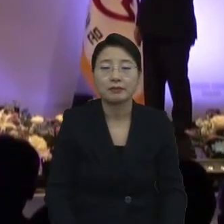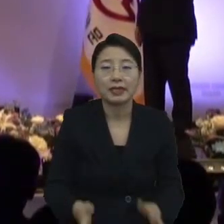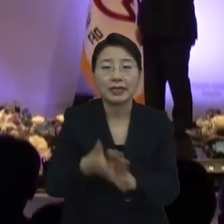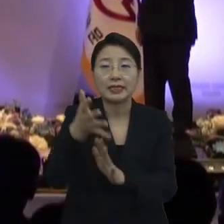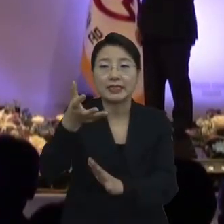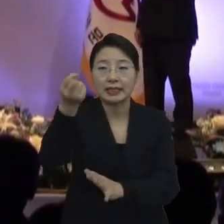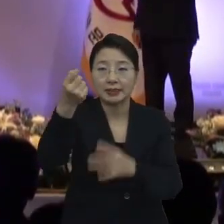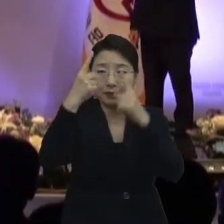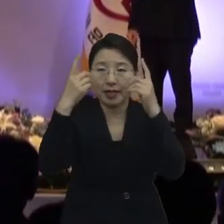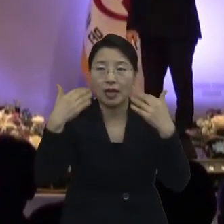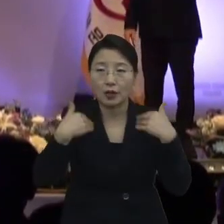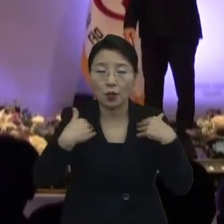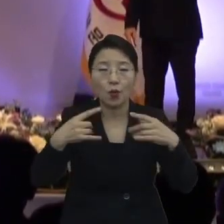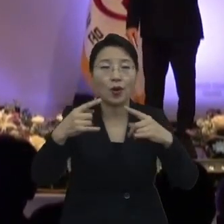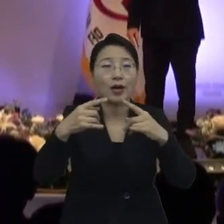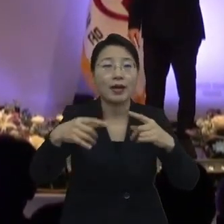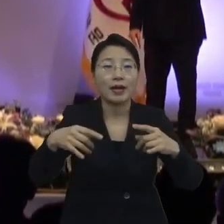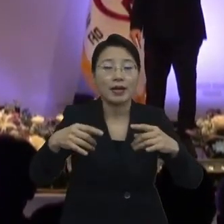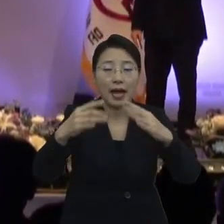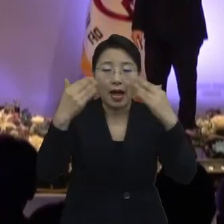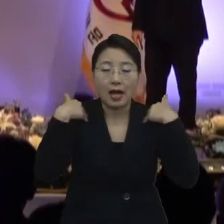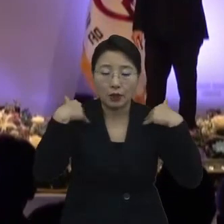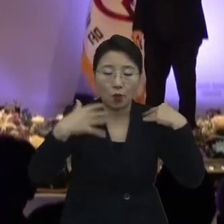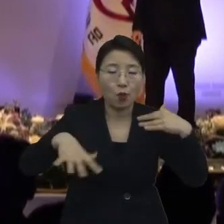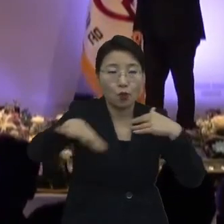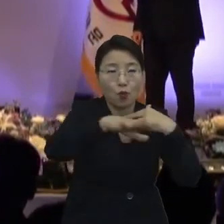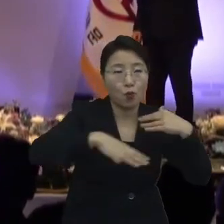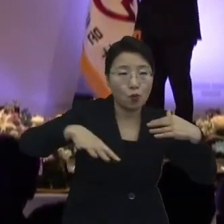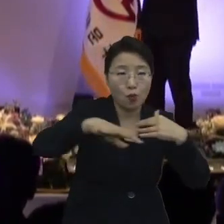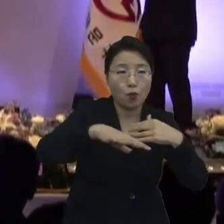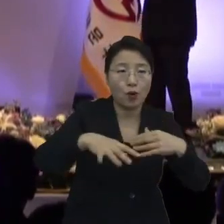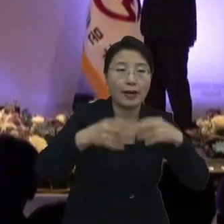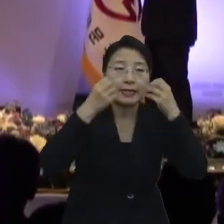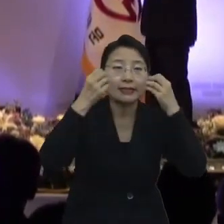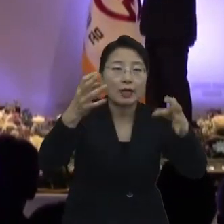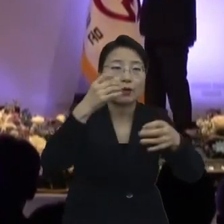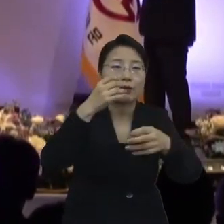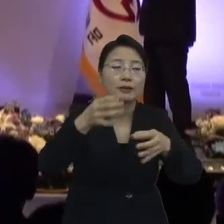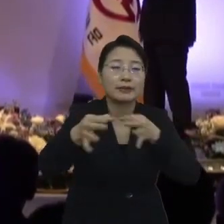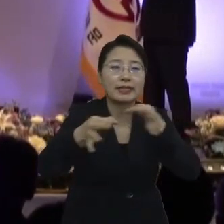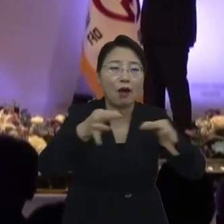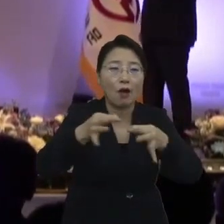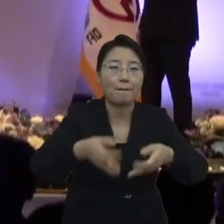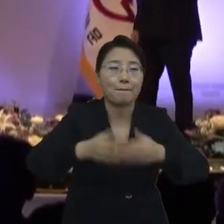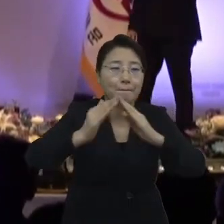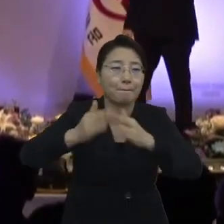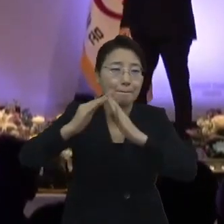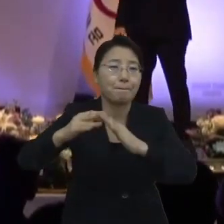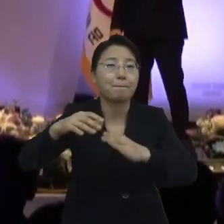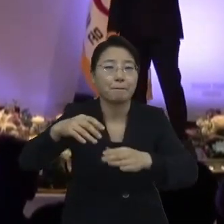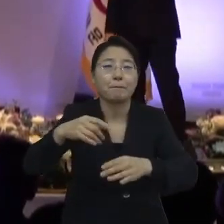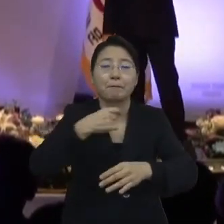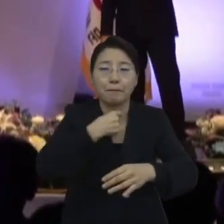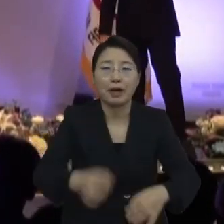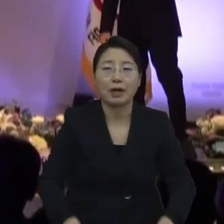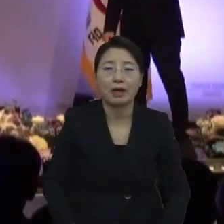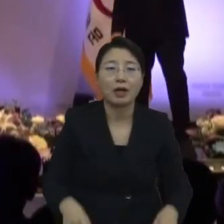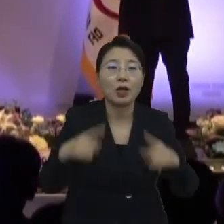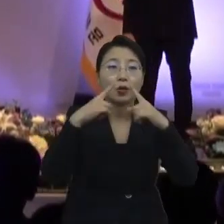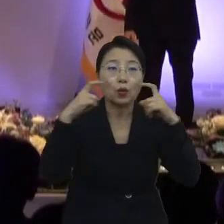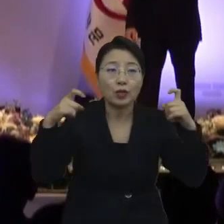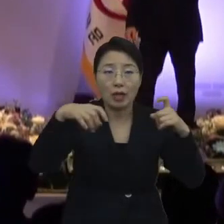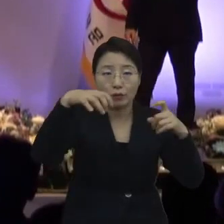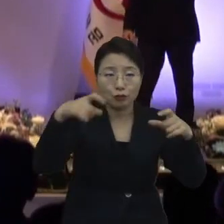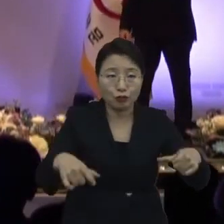시립대의 캠퍼스타운 사업은 이제 창업공간을 서울시와 함께 만들어가는 사업이고요. 동대문구에는 홍릉이